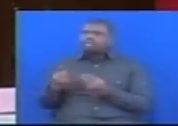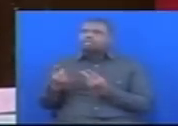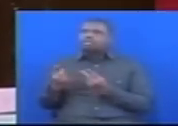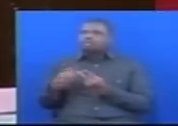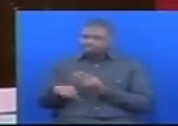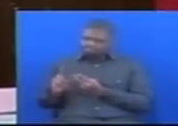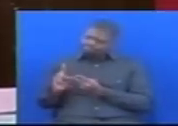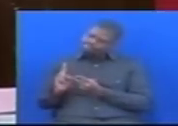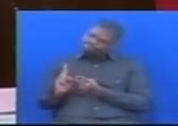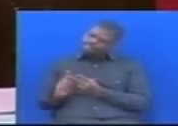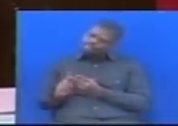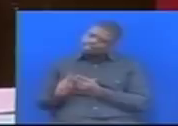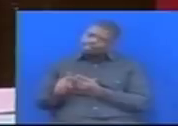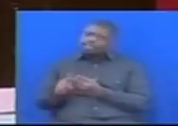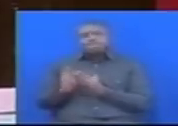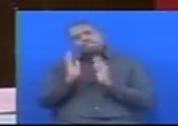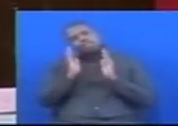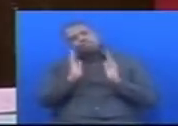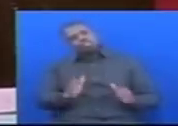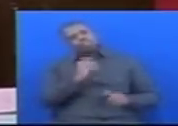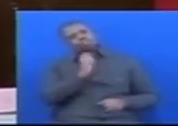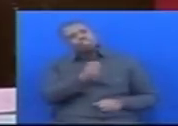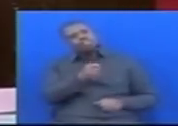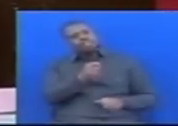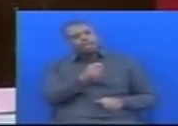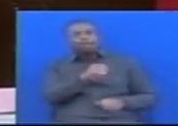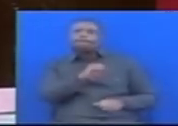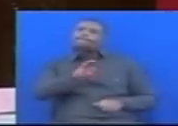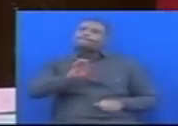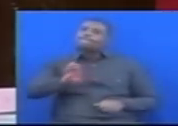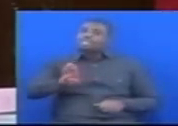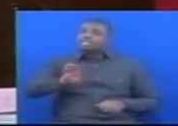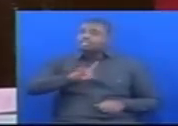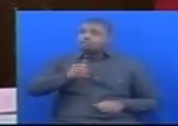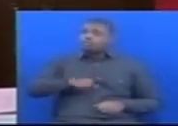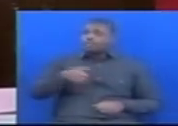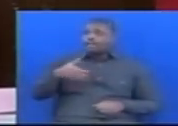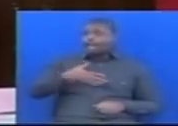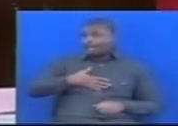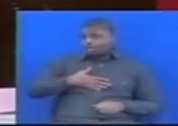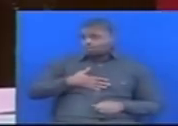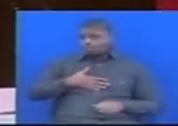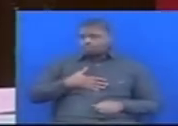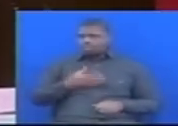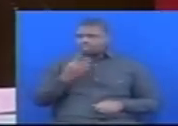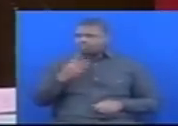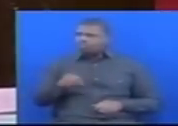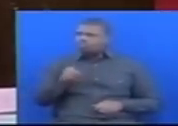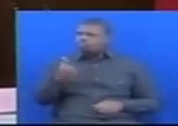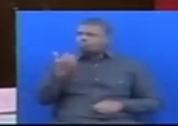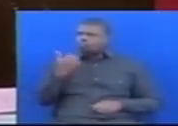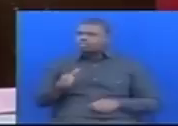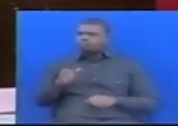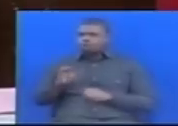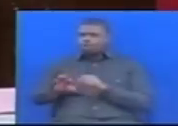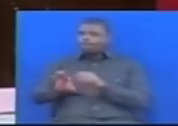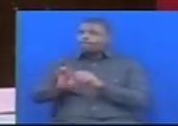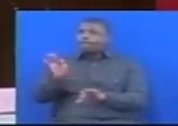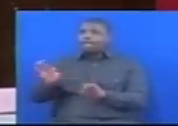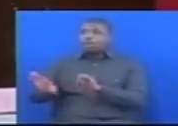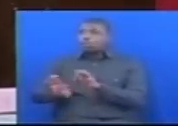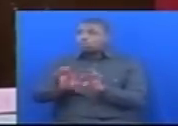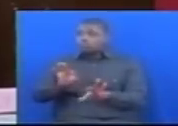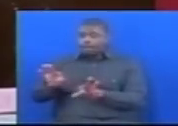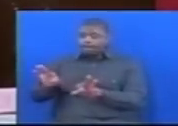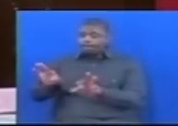Swali la pili, Mheshimiwa Speaker, katika kipengele B cha swali langu, naona hapa kuna haja ya kupambanua. Iko